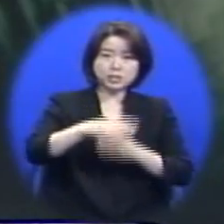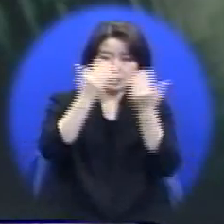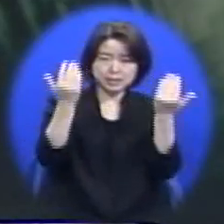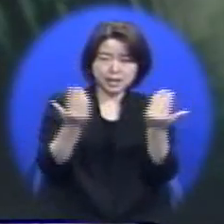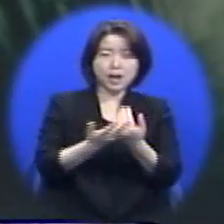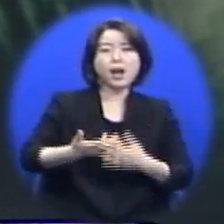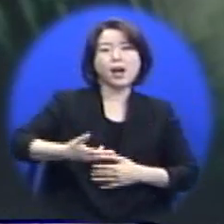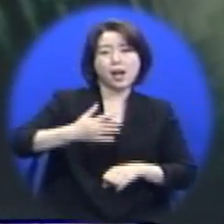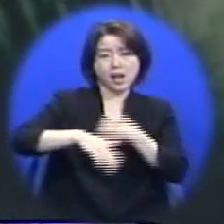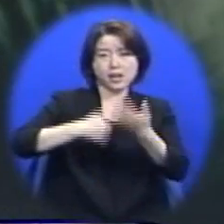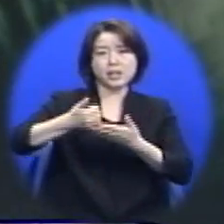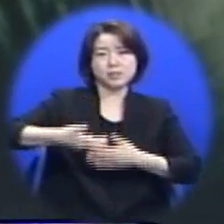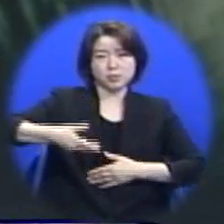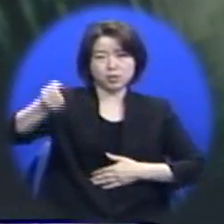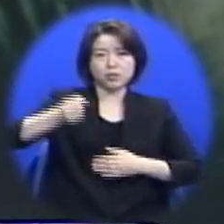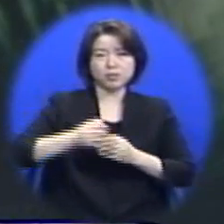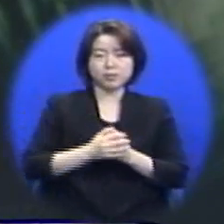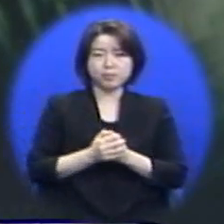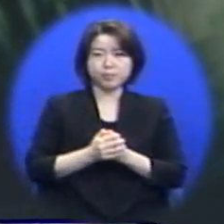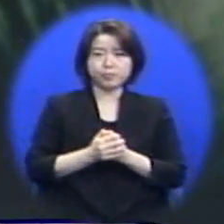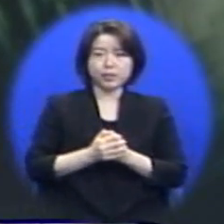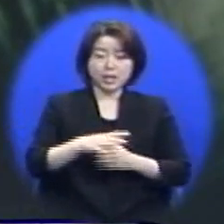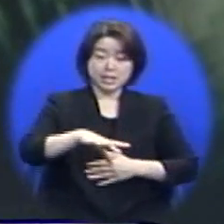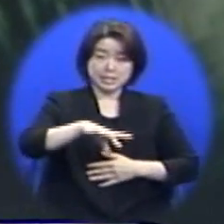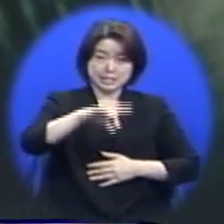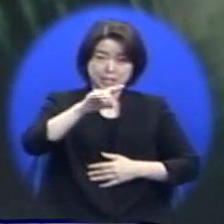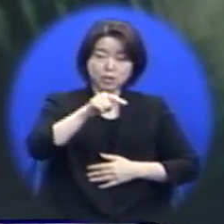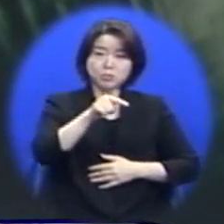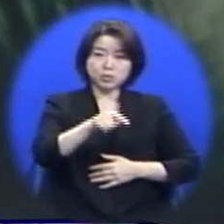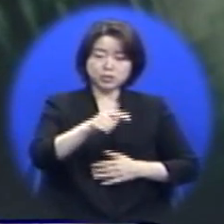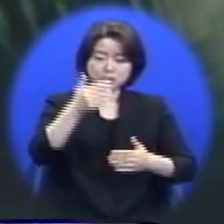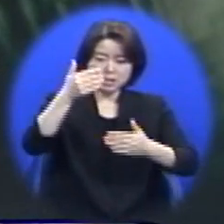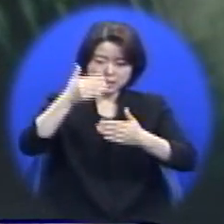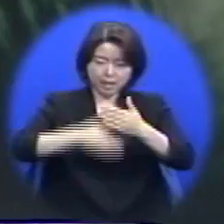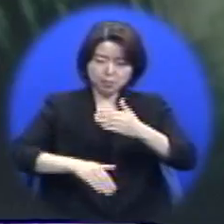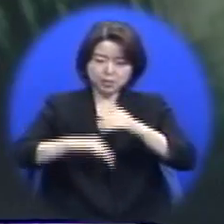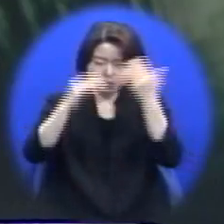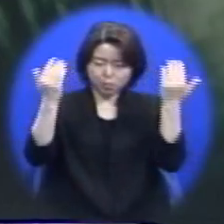말은 첫 것은 나머지 모든 것을 대표하는 거예요.